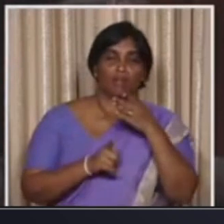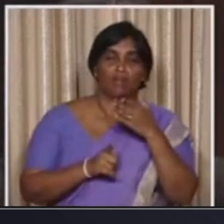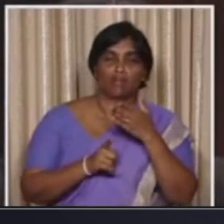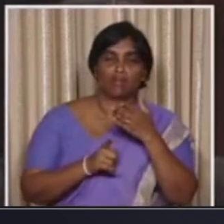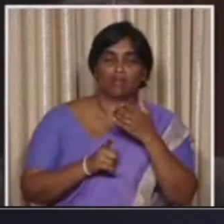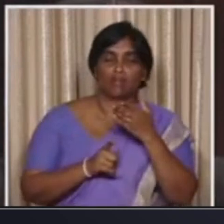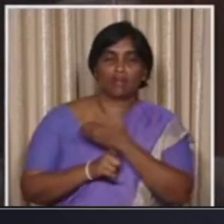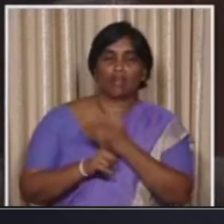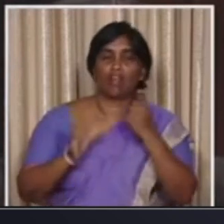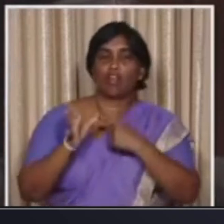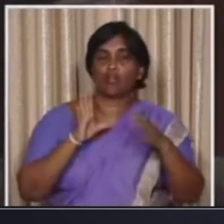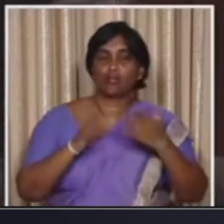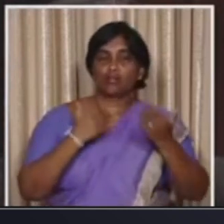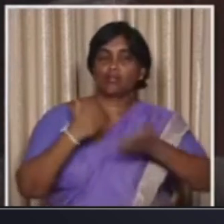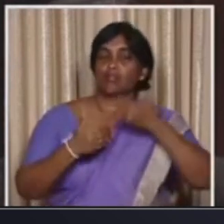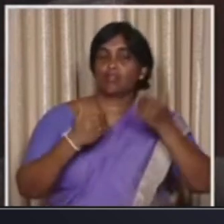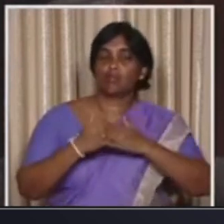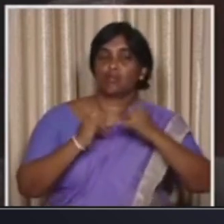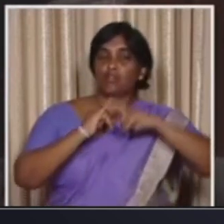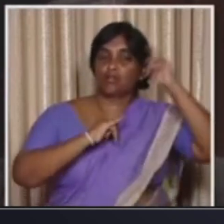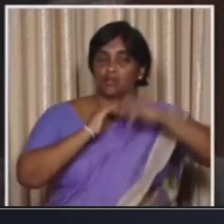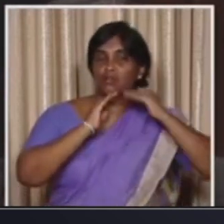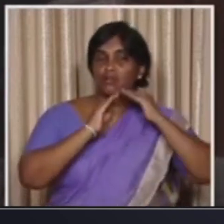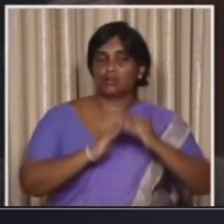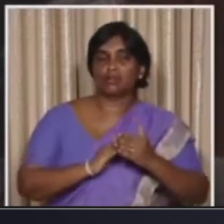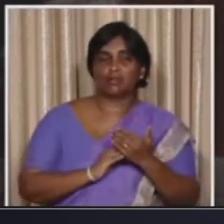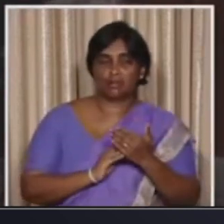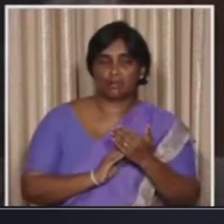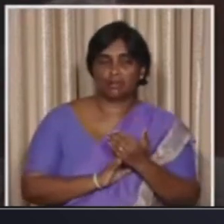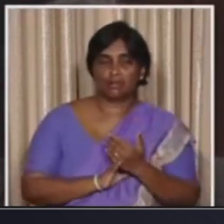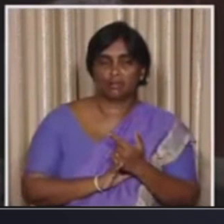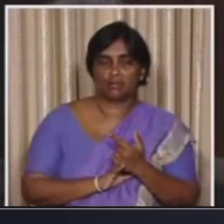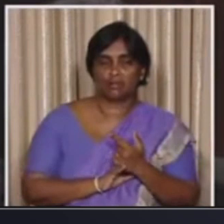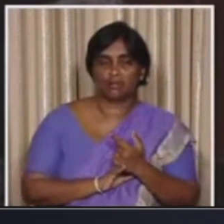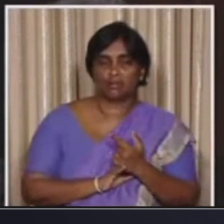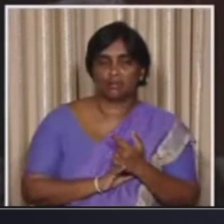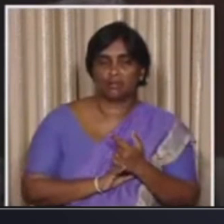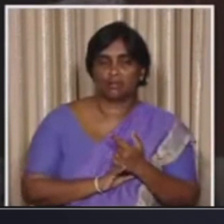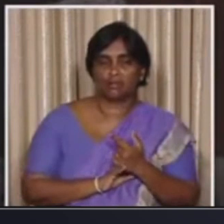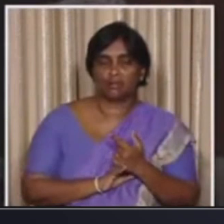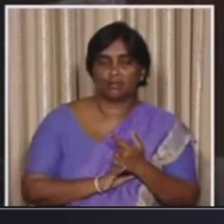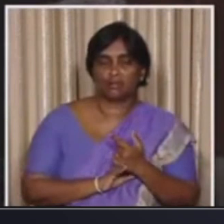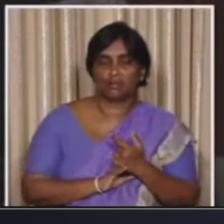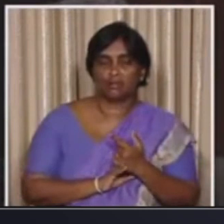අර අනුරාධපුරේ හදනවා විශ්වවිද්‍යාලයක් Double member, you have 2 more minutes.